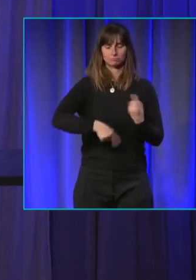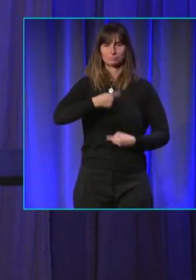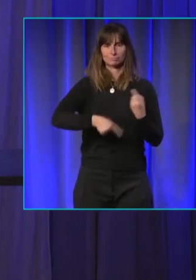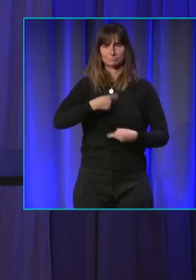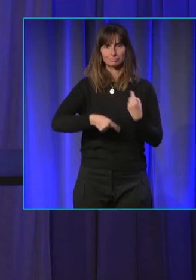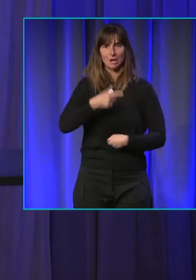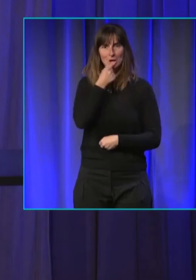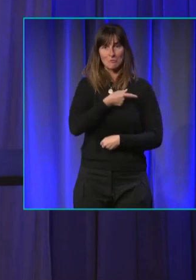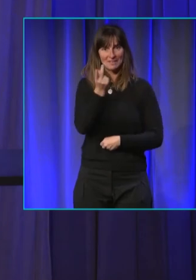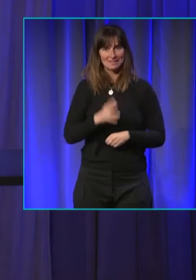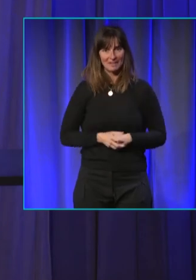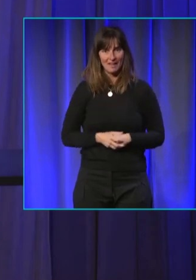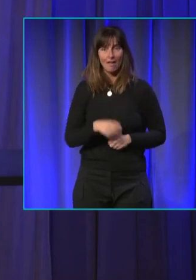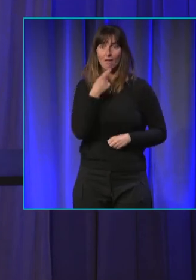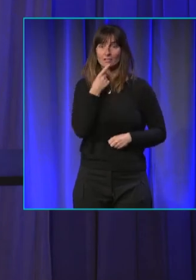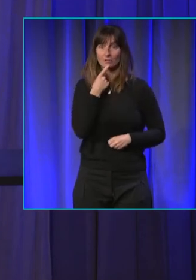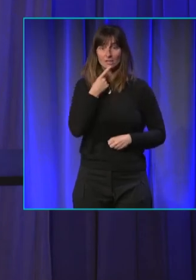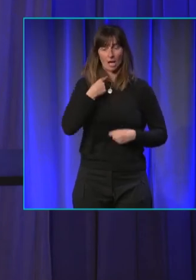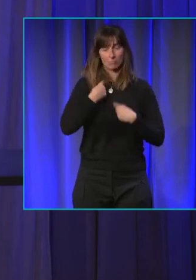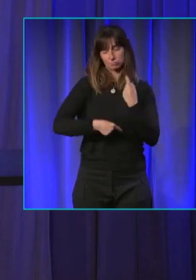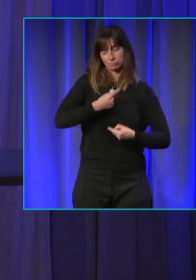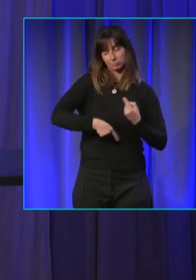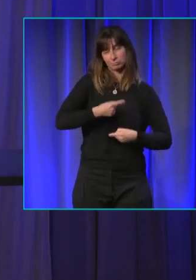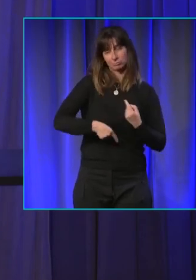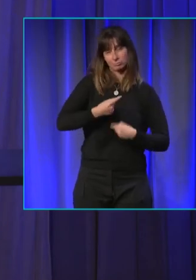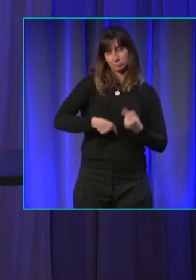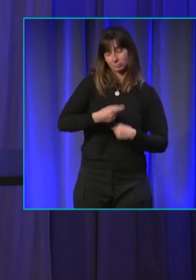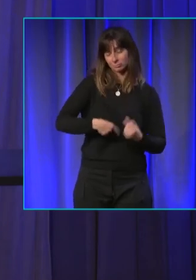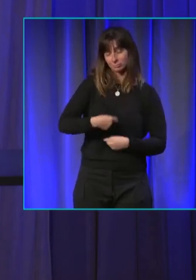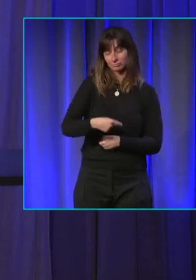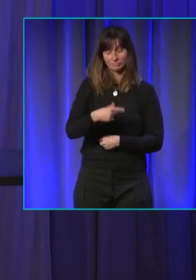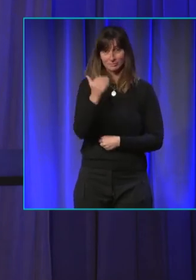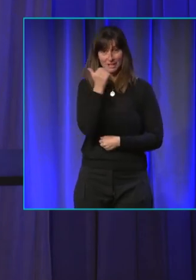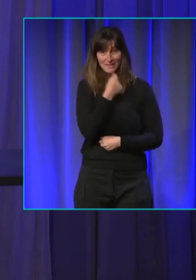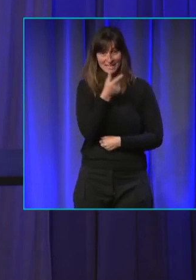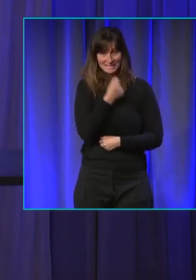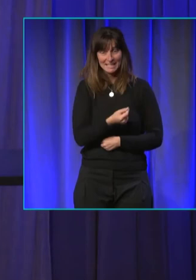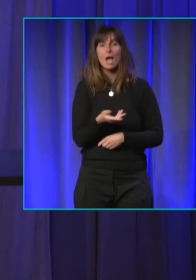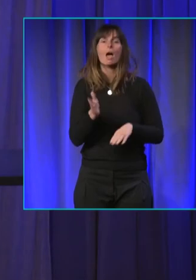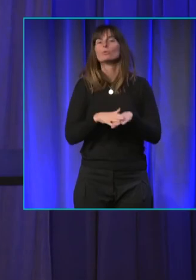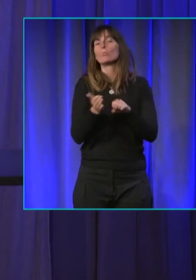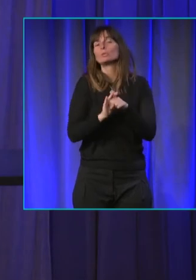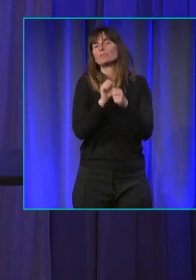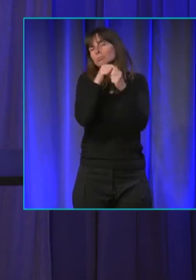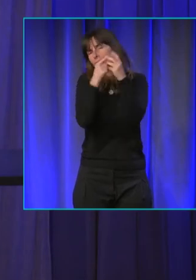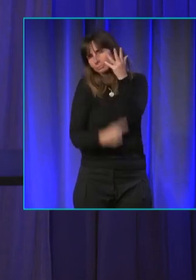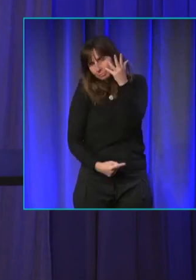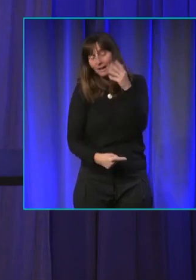permet de réduire les résistances d'écoulement du sang dans les vaisseaux aussi. Enfin, il y a des tas de raisons qui font que sur des longues distances, les femmes